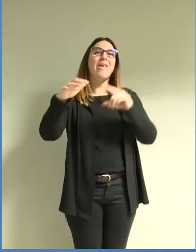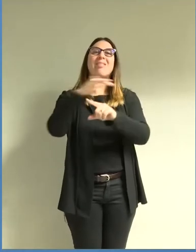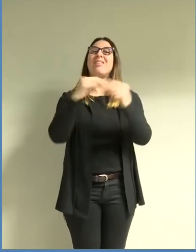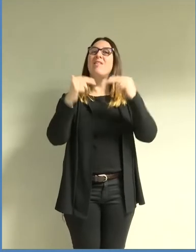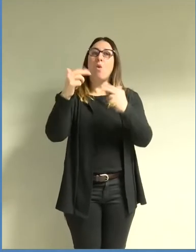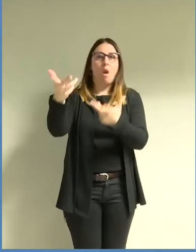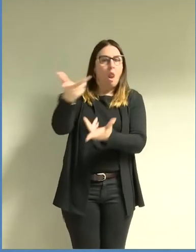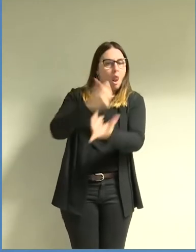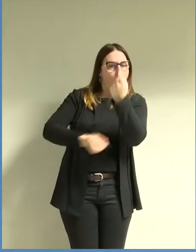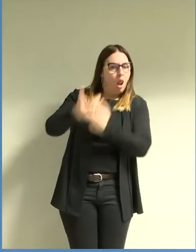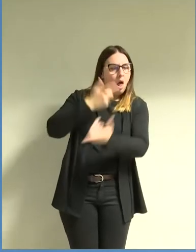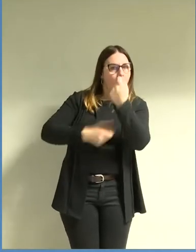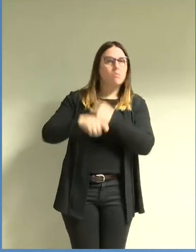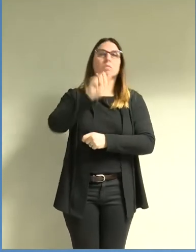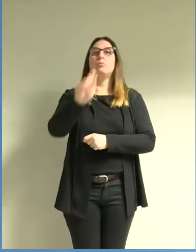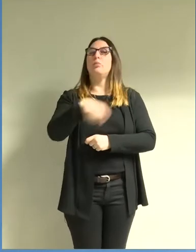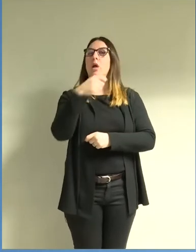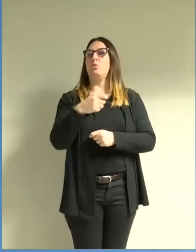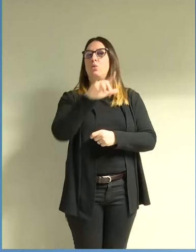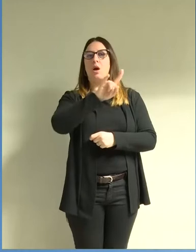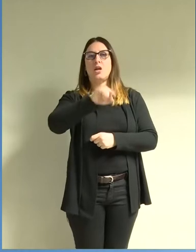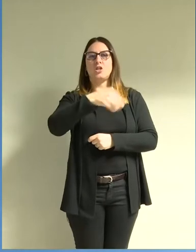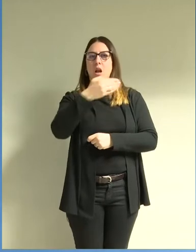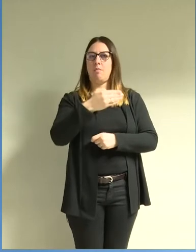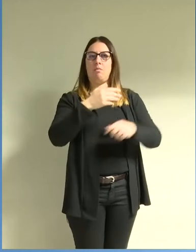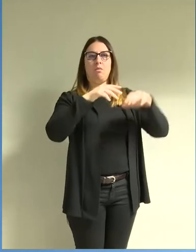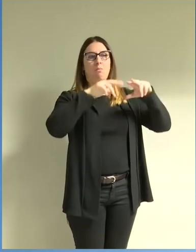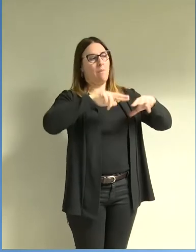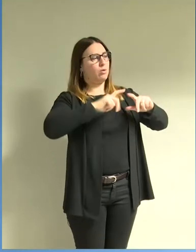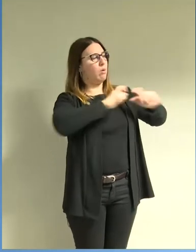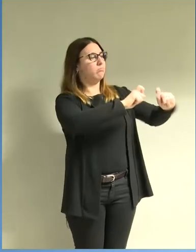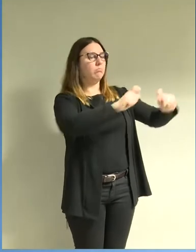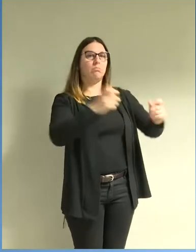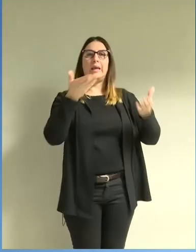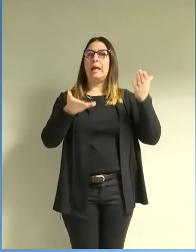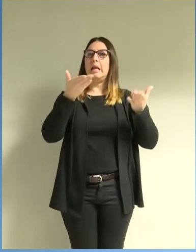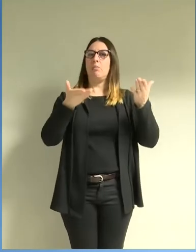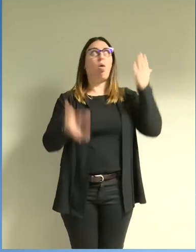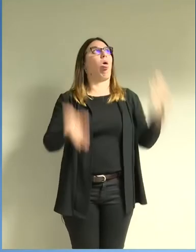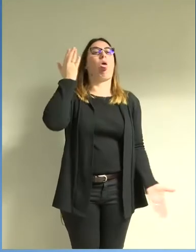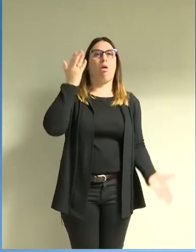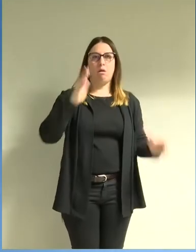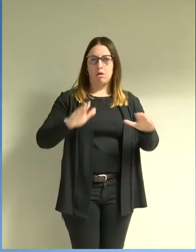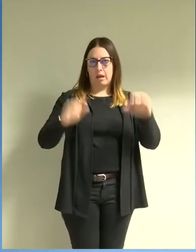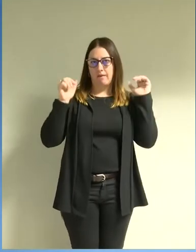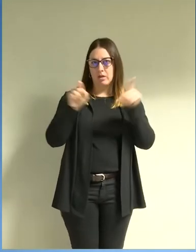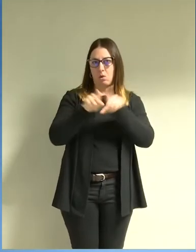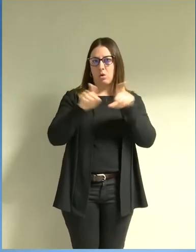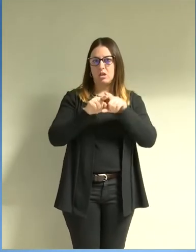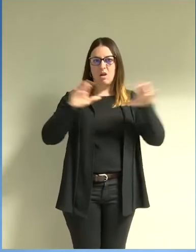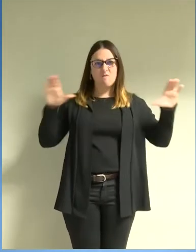puis bien sûr avoir une politique d'attribution de logements sociaux qui soit équilibrée et qui évoque qui évite par dont les concentrations